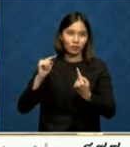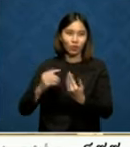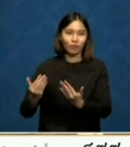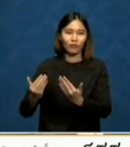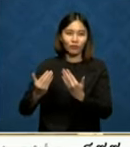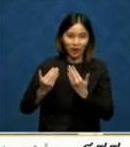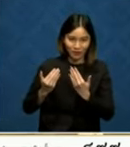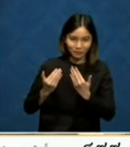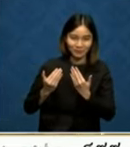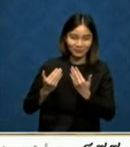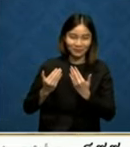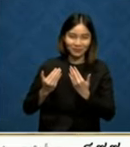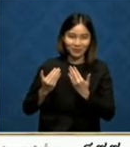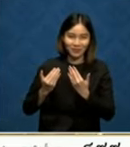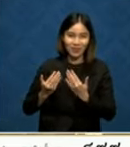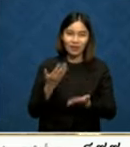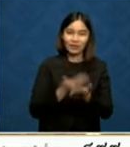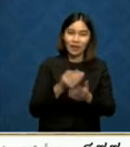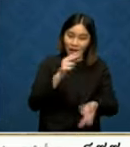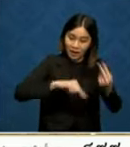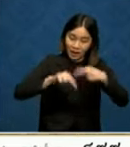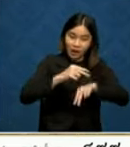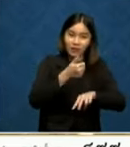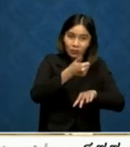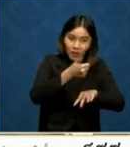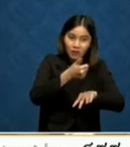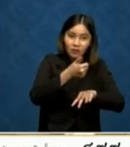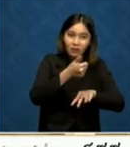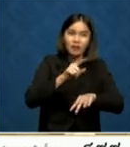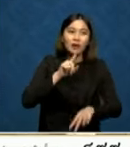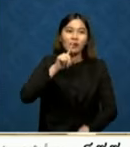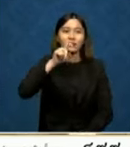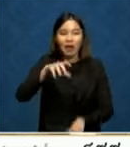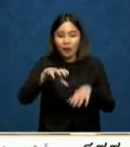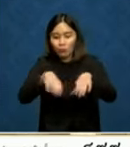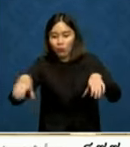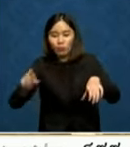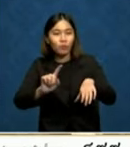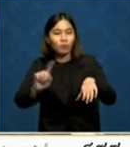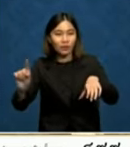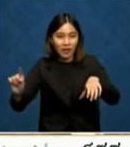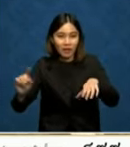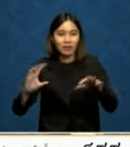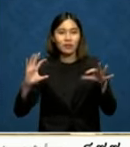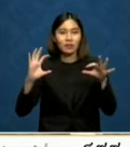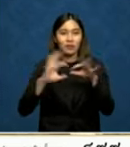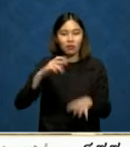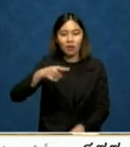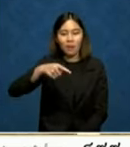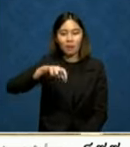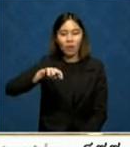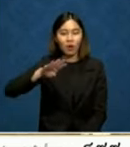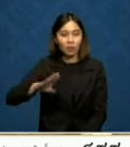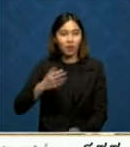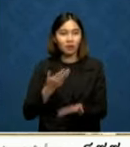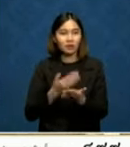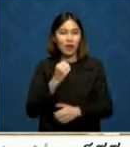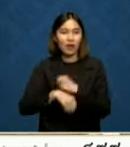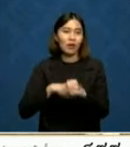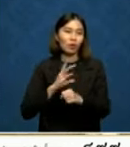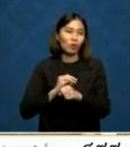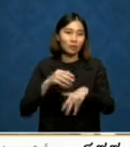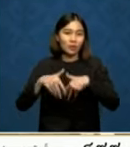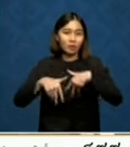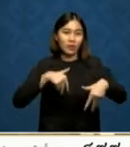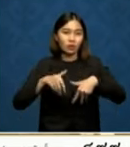บาๆท่านหาเงินได้ไหมท่านต้องถามองค์กรอะไรหรือเปล่าเกี่ยวกับพรบ.บำนาญประชาช